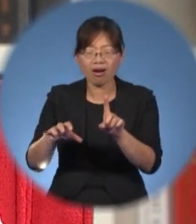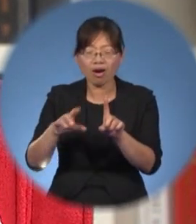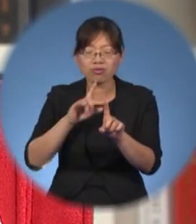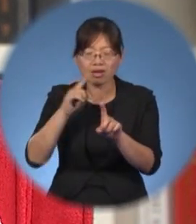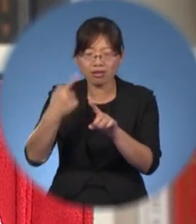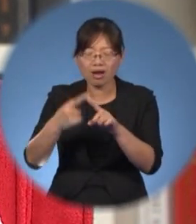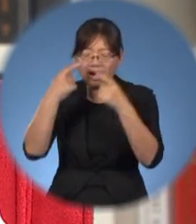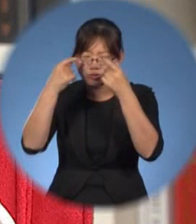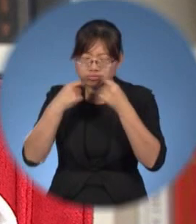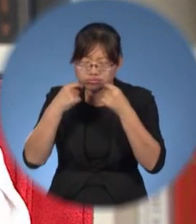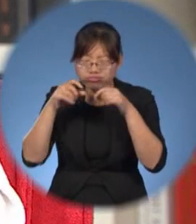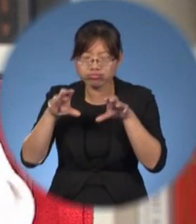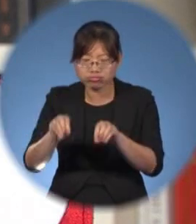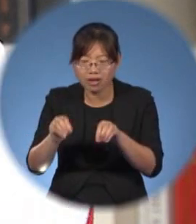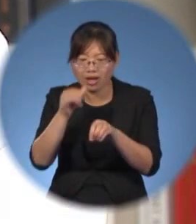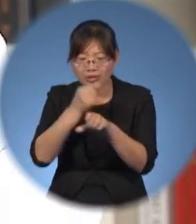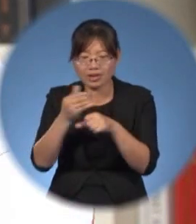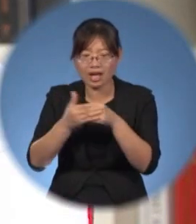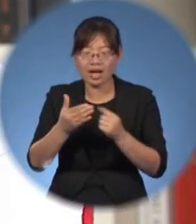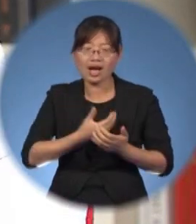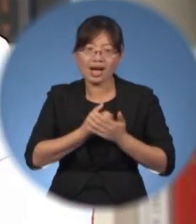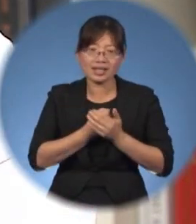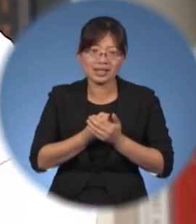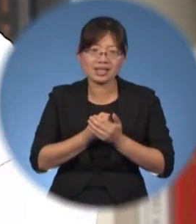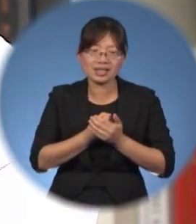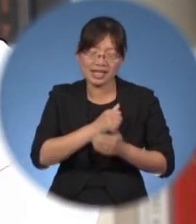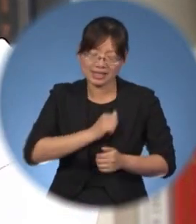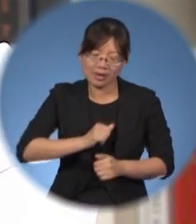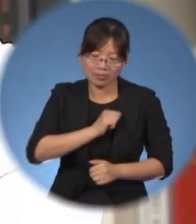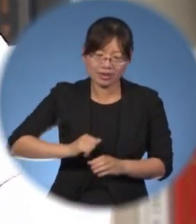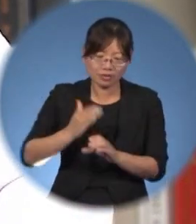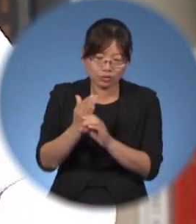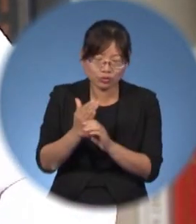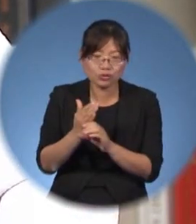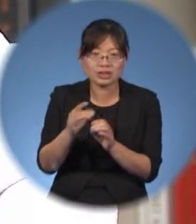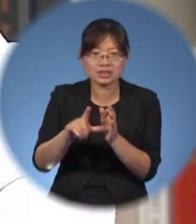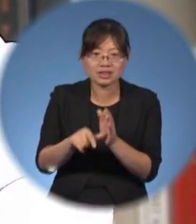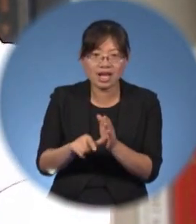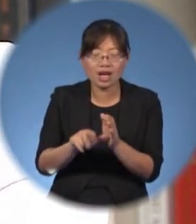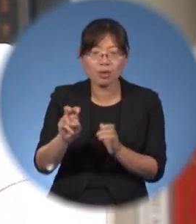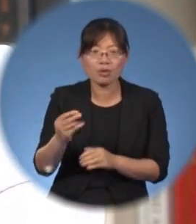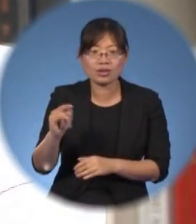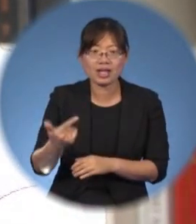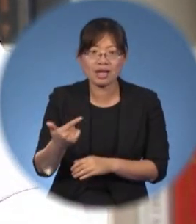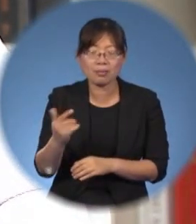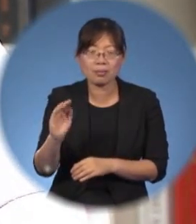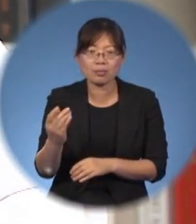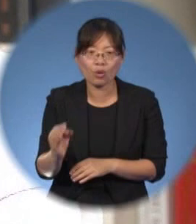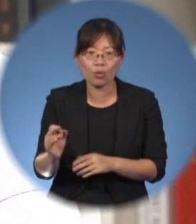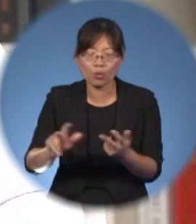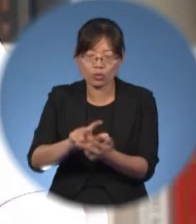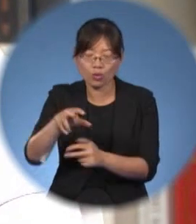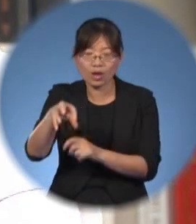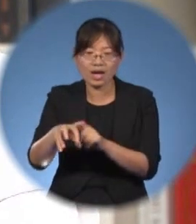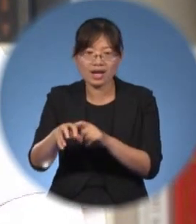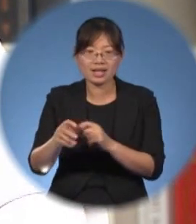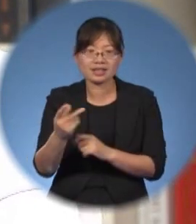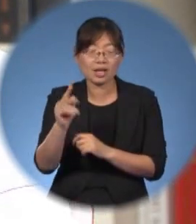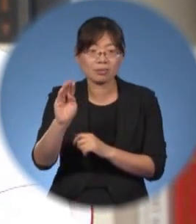이제 그런 기록을 가지고 그 한을 참았는데, 마침, 모란봉 공원에서 그 이제